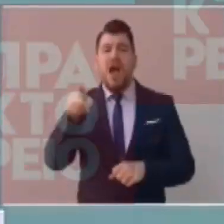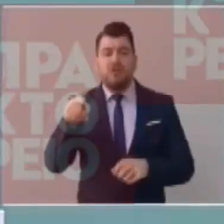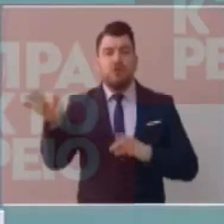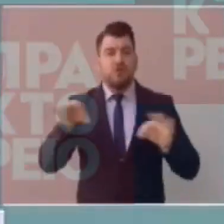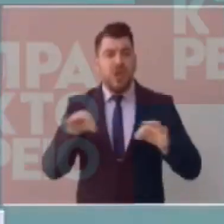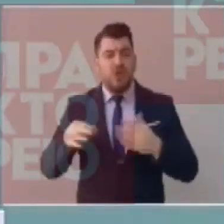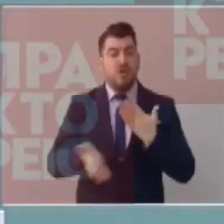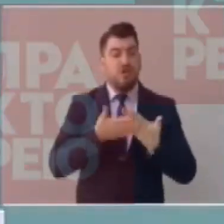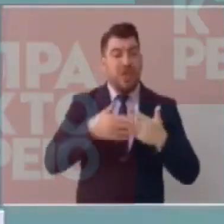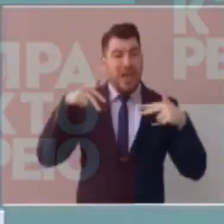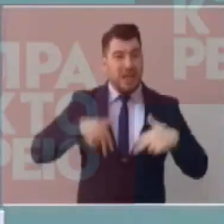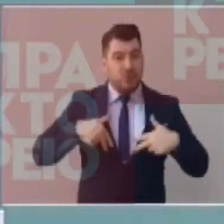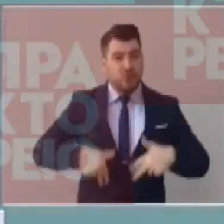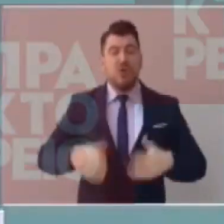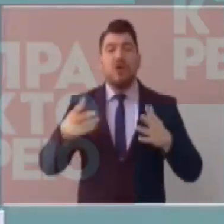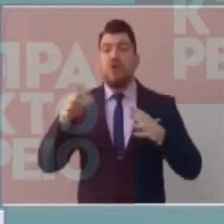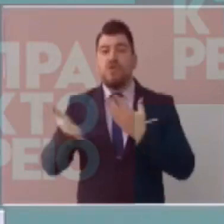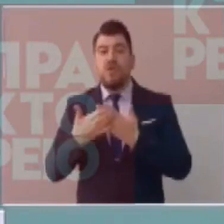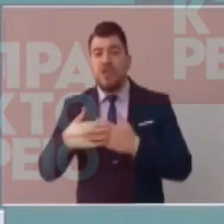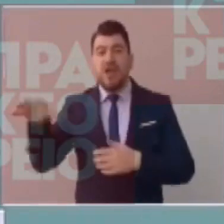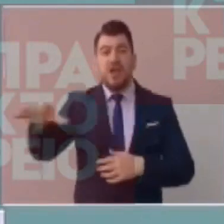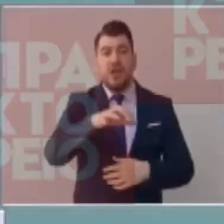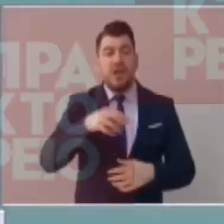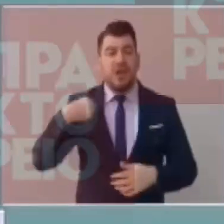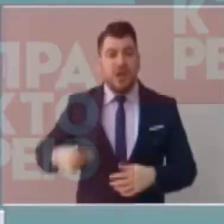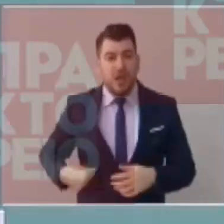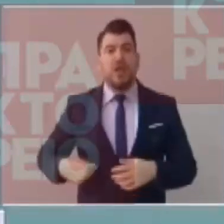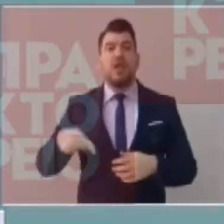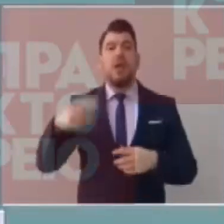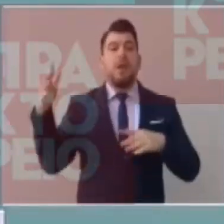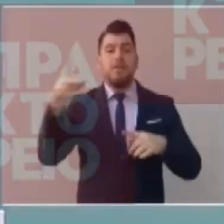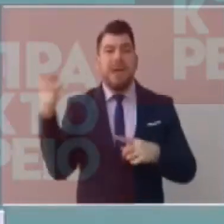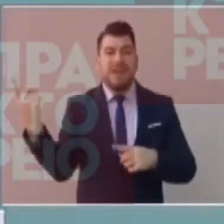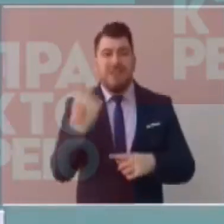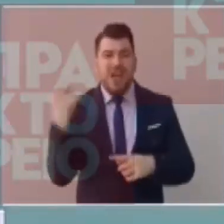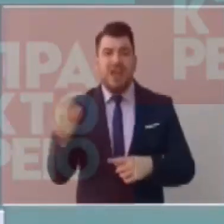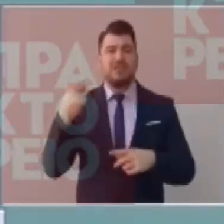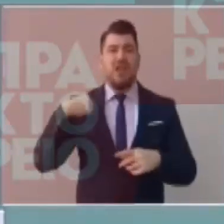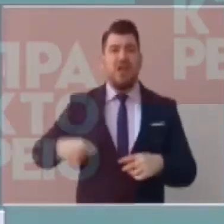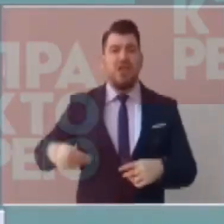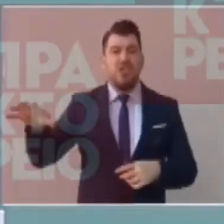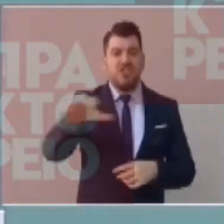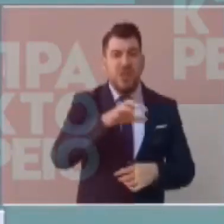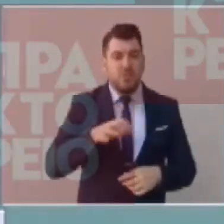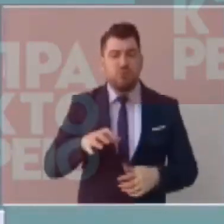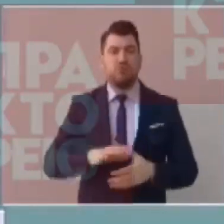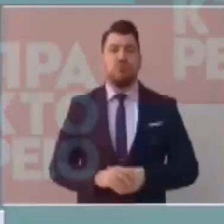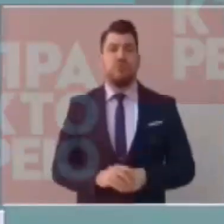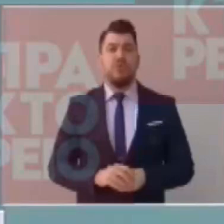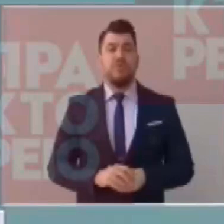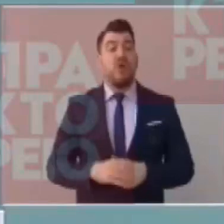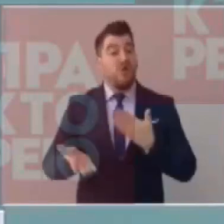αφορά την τοπική αυτοδιοίκηση, τις περιφέρειες, τους δήμους, αφορά προφανώς την